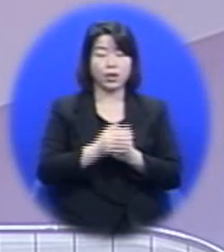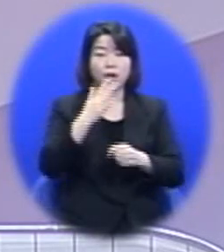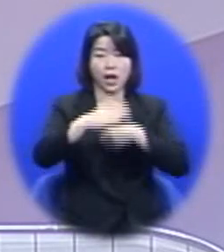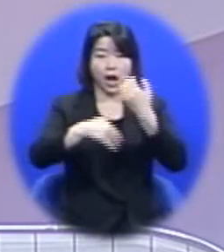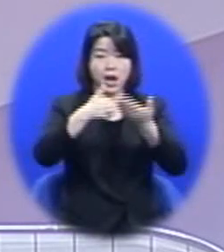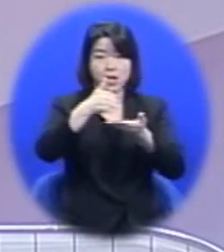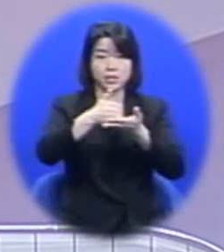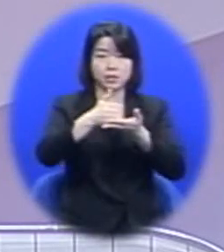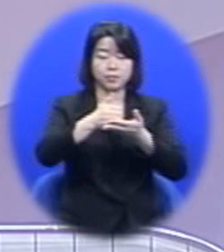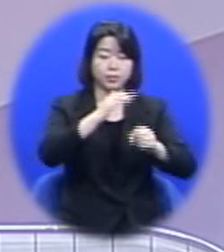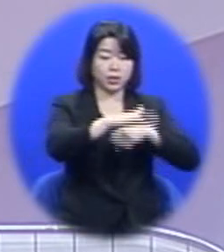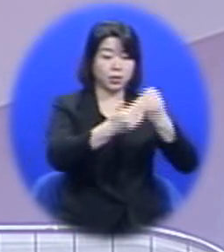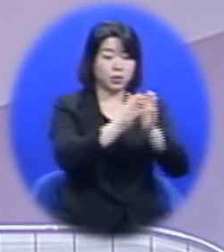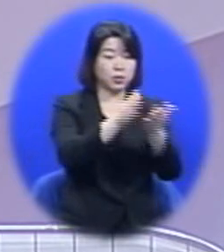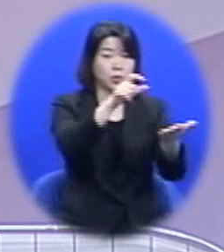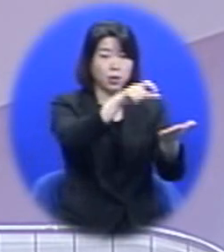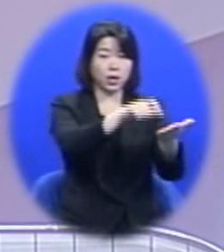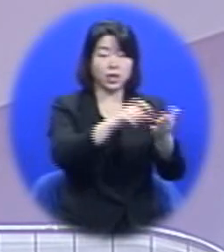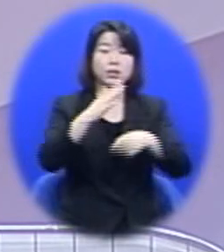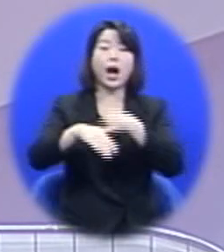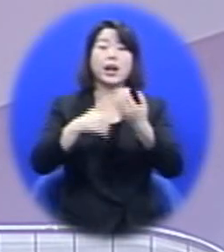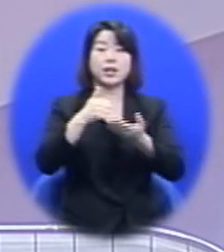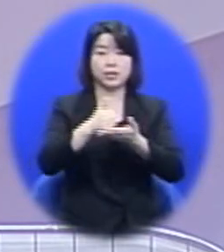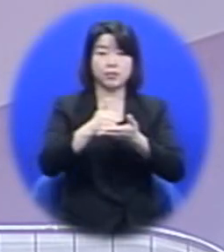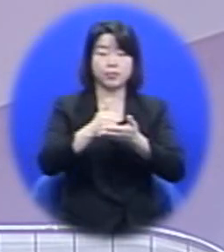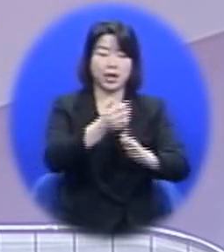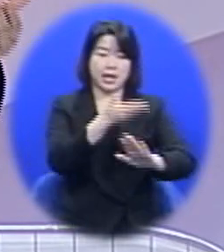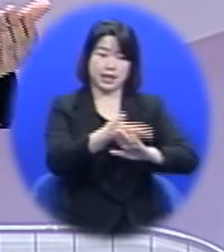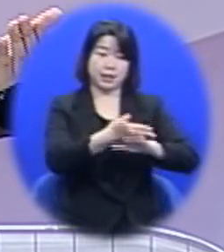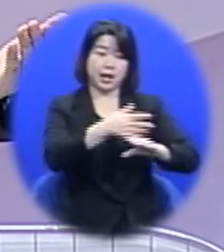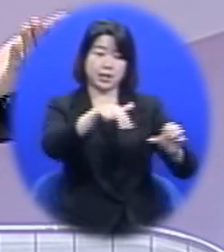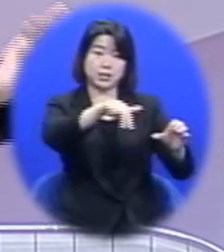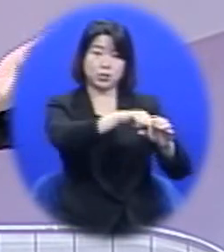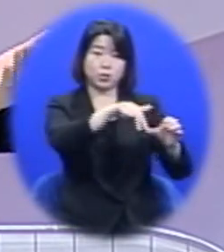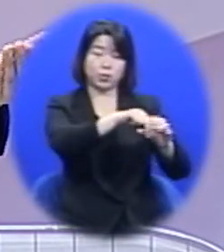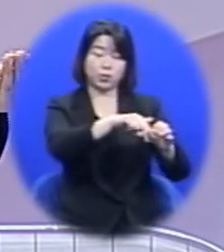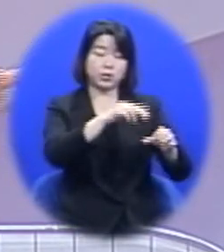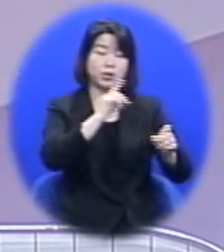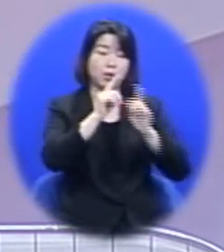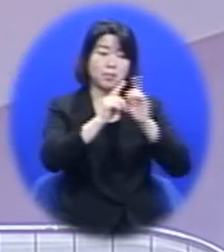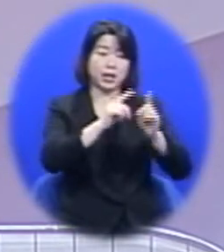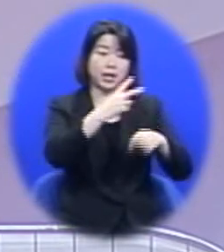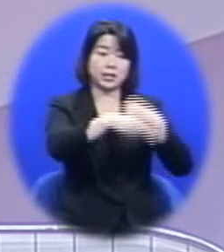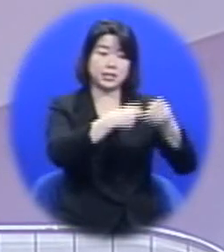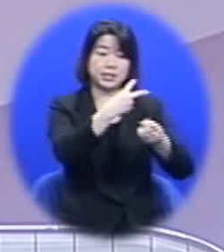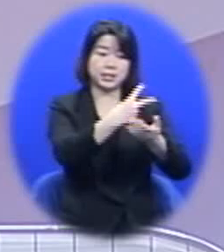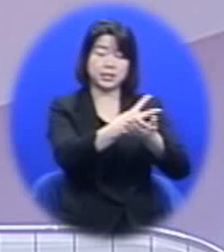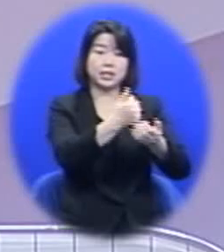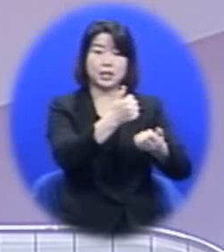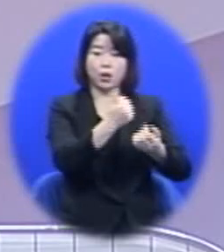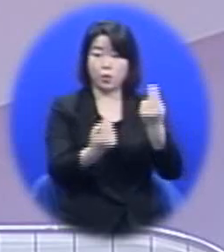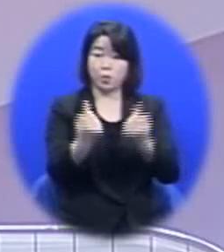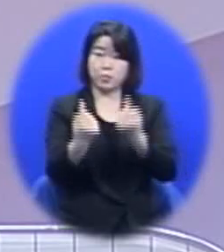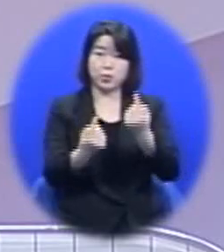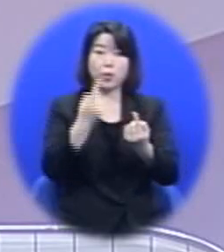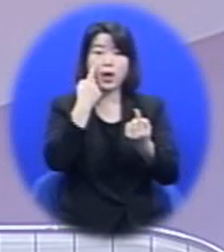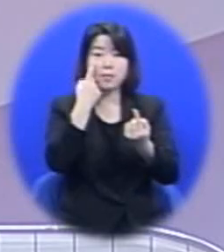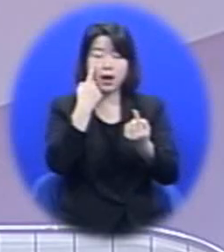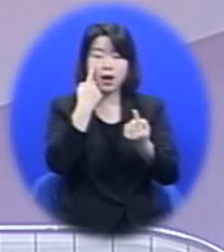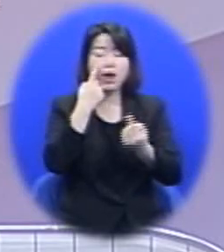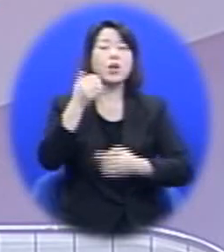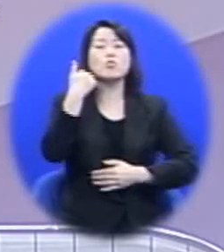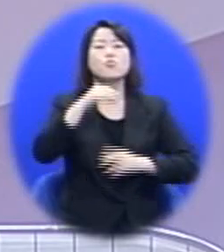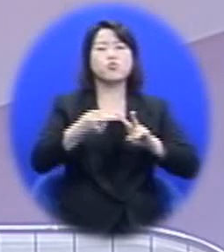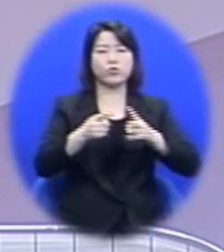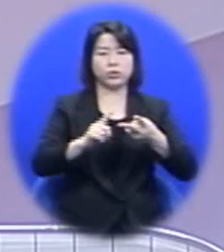하나님, 성경에 나타나 있는 하나님과 다른 종교에서 말하는 신과 한번 비교해 보십시오. 누구나